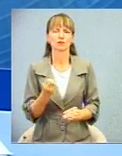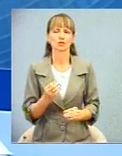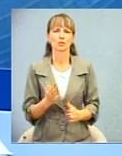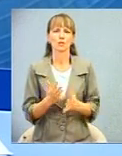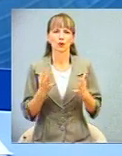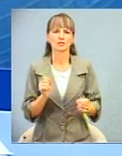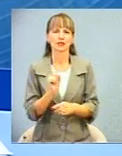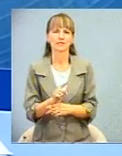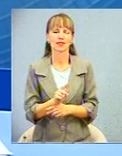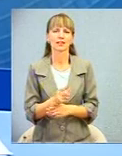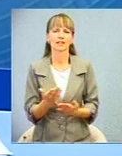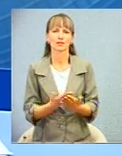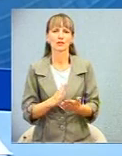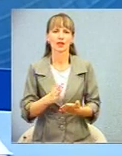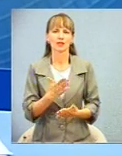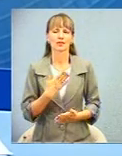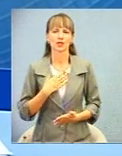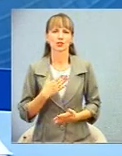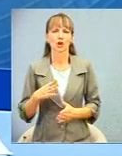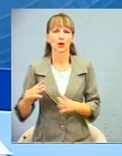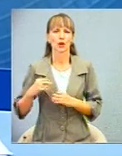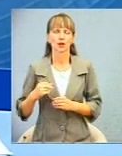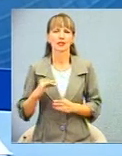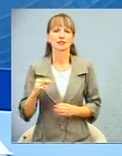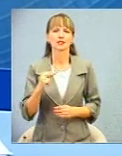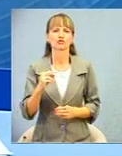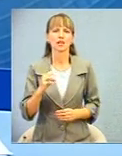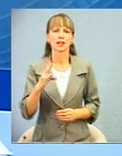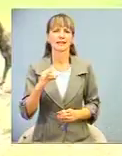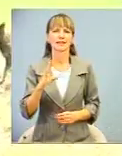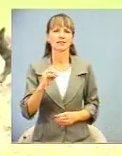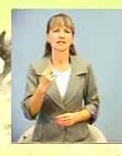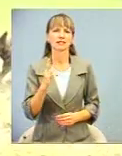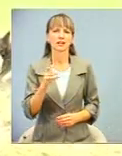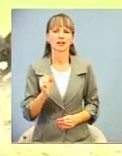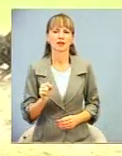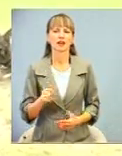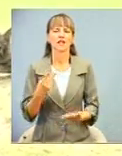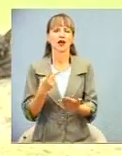завдання. З репортажем наші колеги з Чернівецької філії Суспільного мовлення.